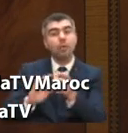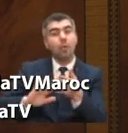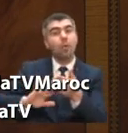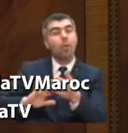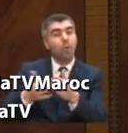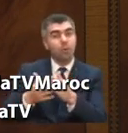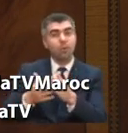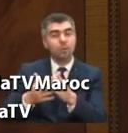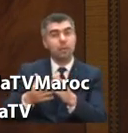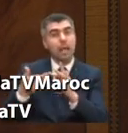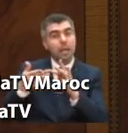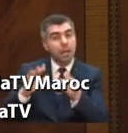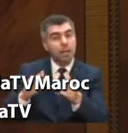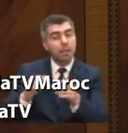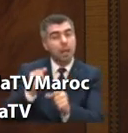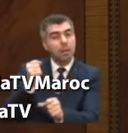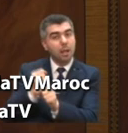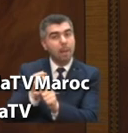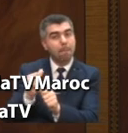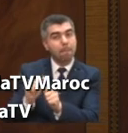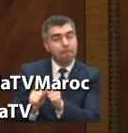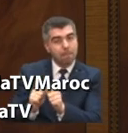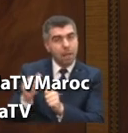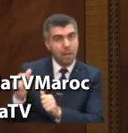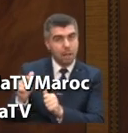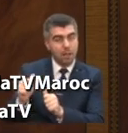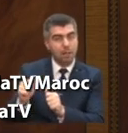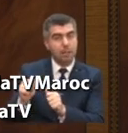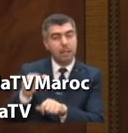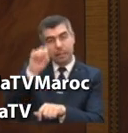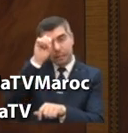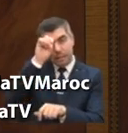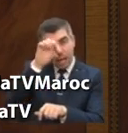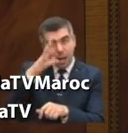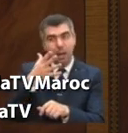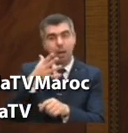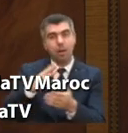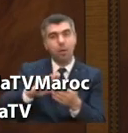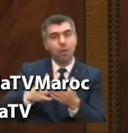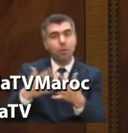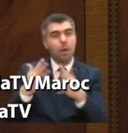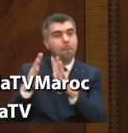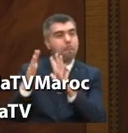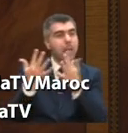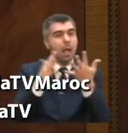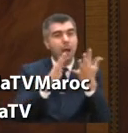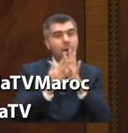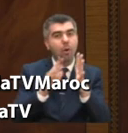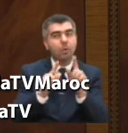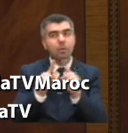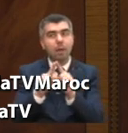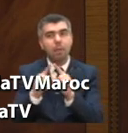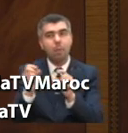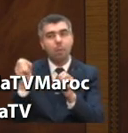سوق الشغل بالعمل عن بعد، توفير التنقل والطاقة والحفاظ على البيئة والسرعة كذلك في الأداء وتجاوز